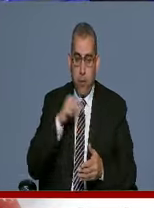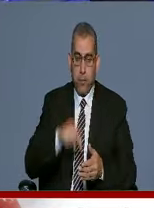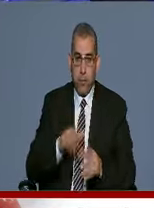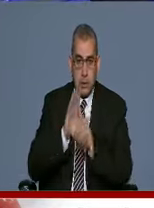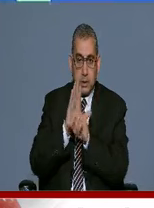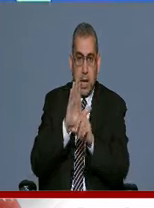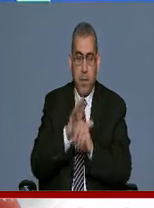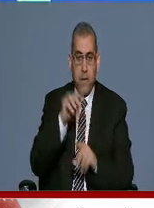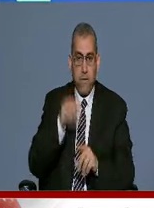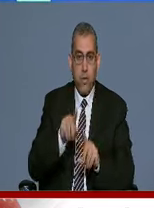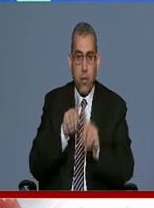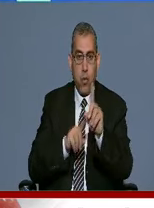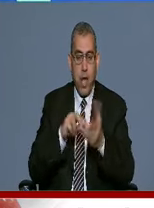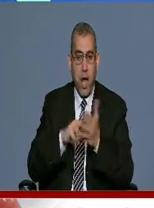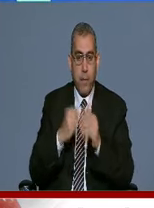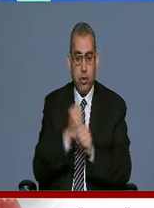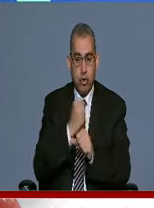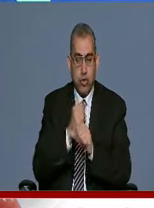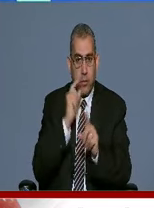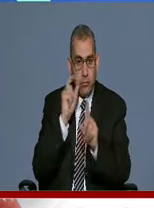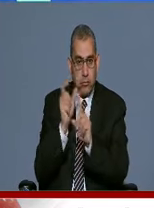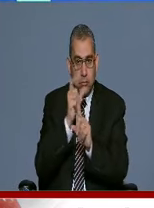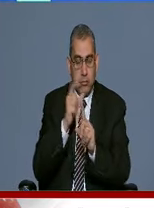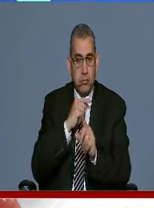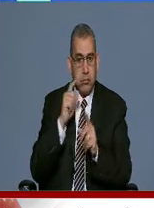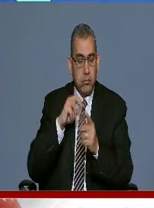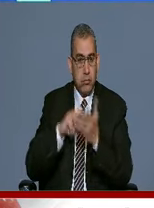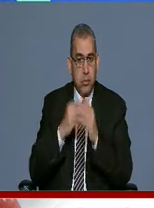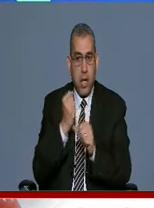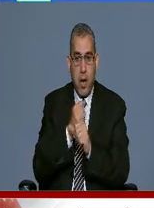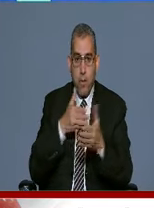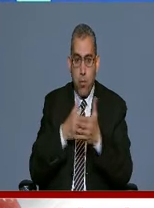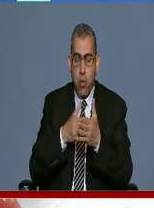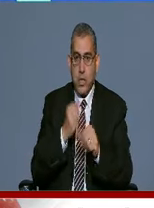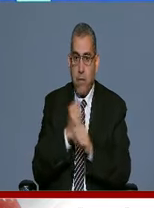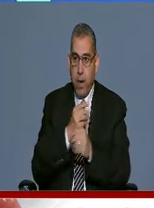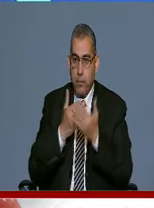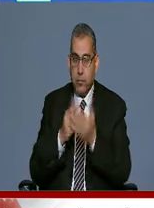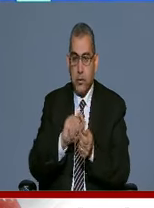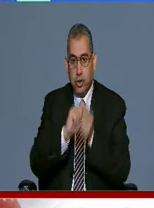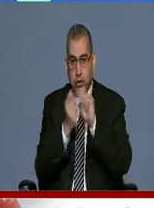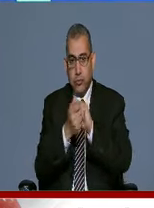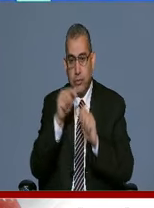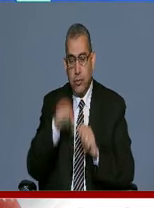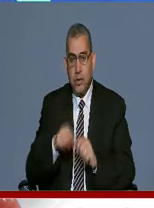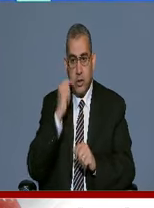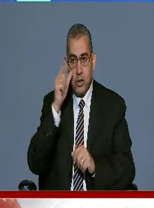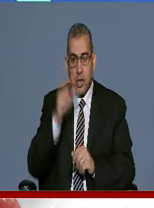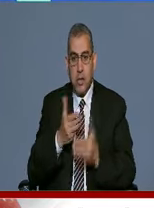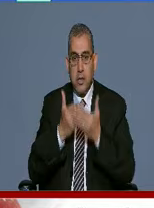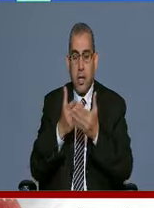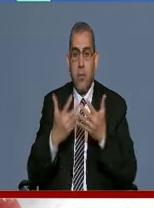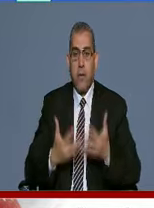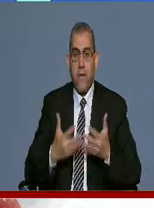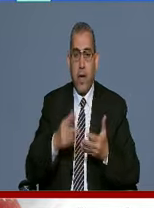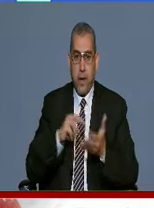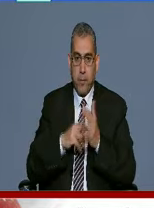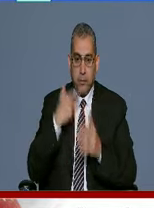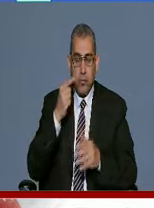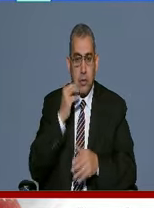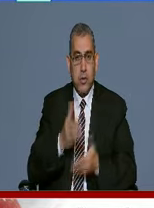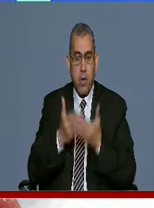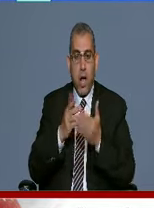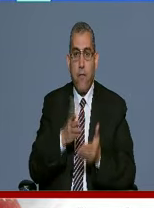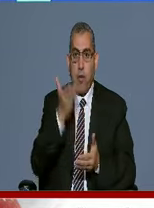في الاداره والتشغيل والمتابعه وتقييم العاملين يا فندم، وبالتالي ينعكس على المواطن في تحسين الخدمات المقدمه ايا كان نوع الخدمه